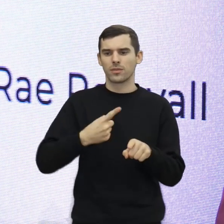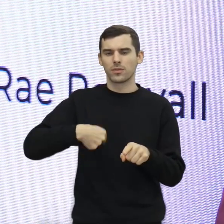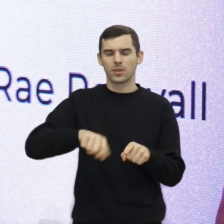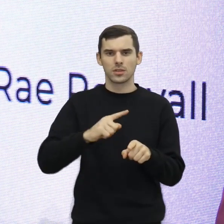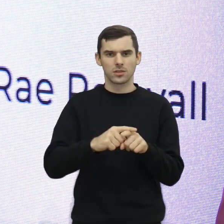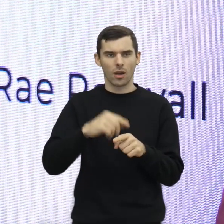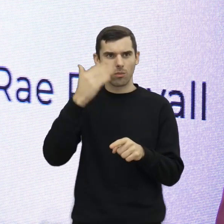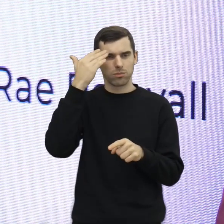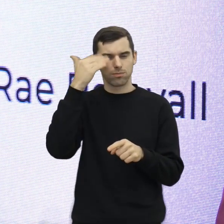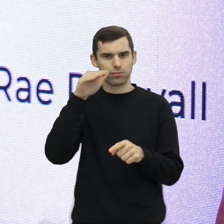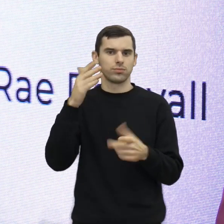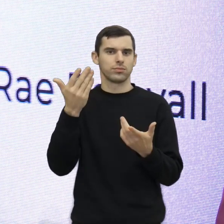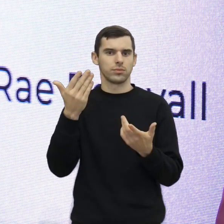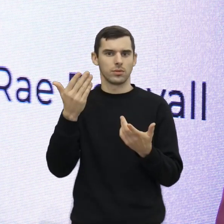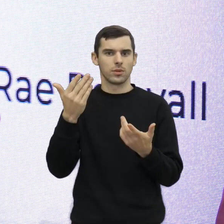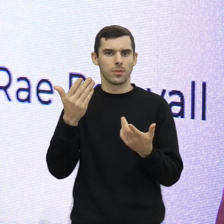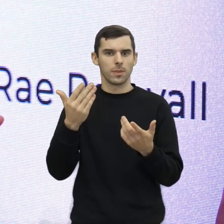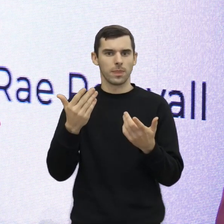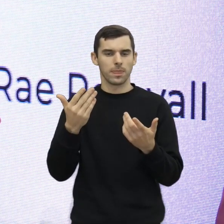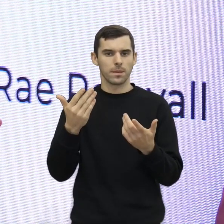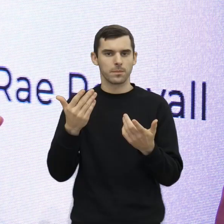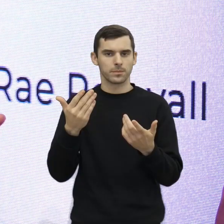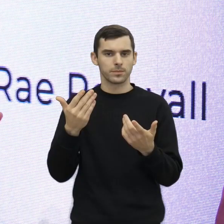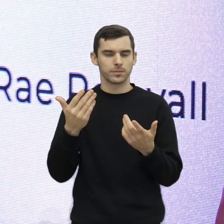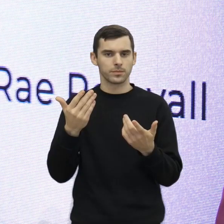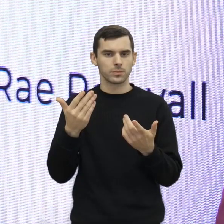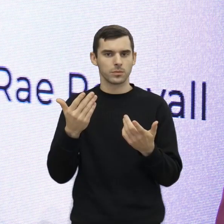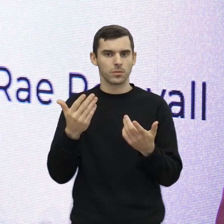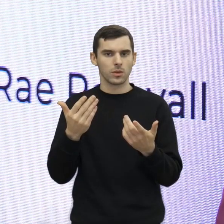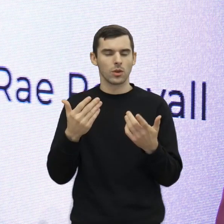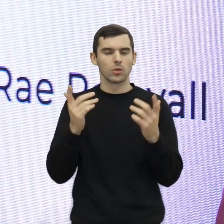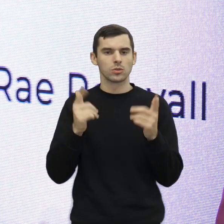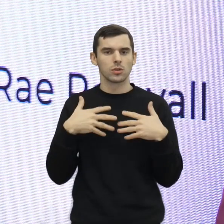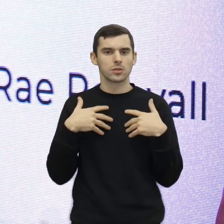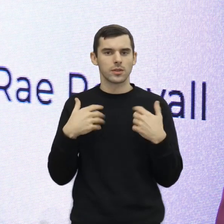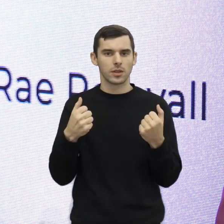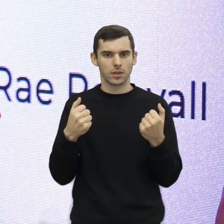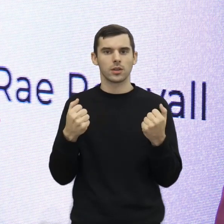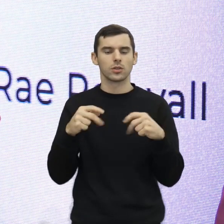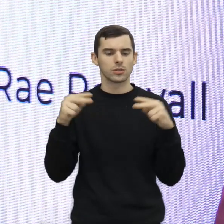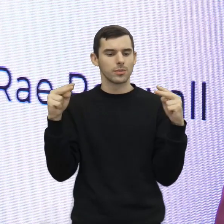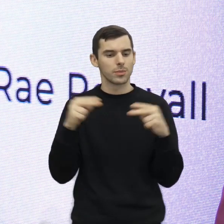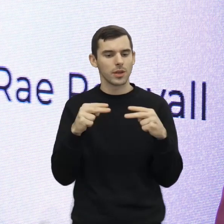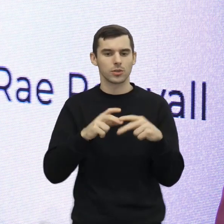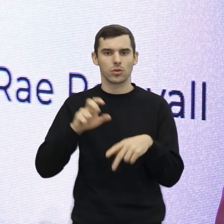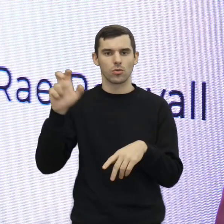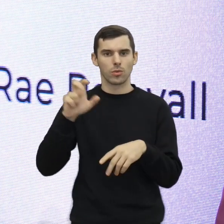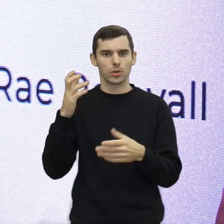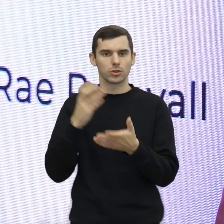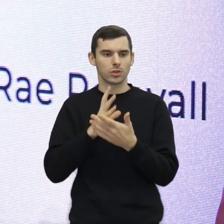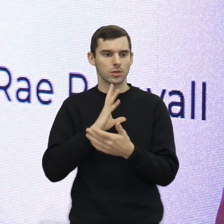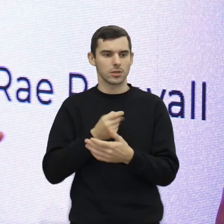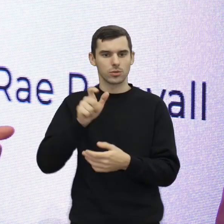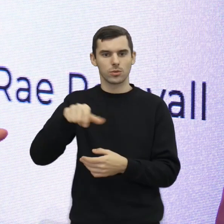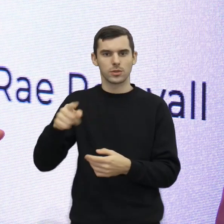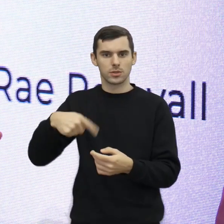pagal supratimą, kurie gali su mumis dirbti, kas yra netiesa. Nėra tas sudėtinga tokia sveikatos priežiūra, hormonai yra skiriami ir cislyčiams